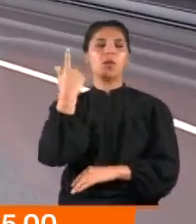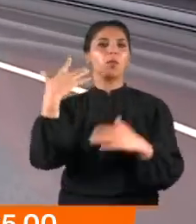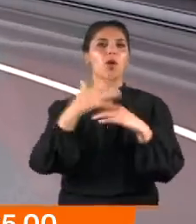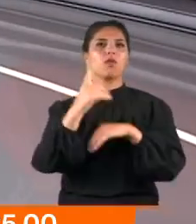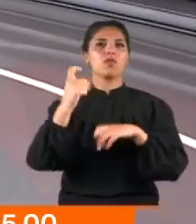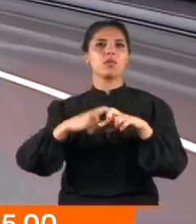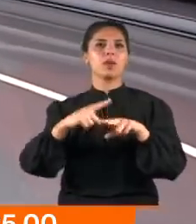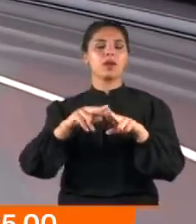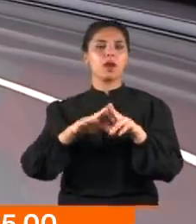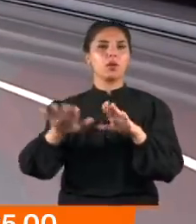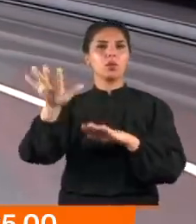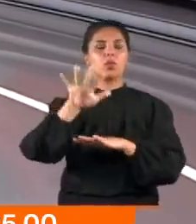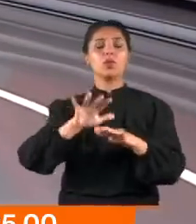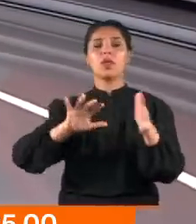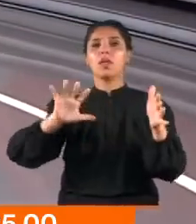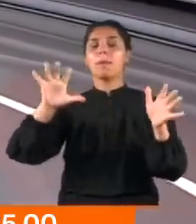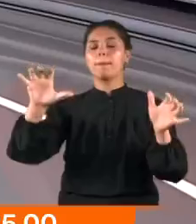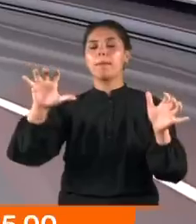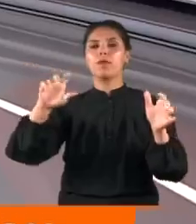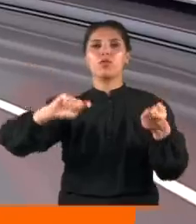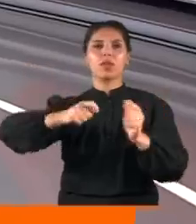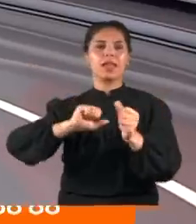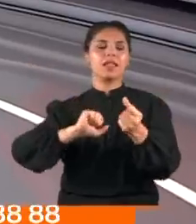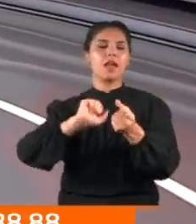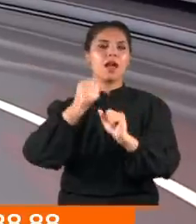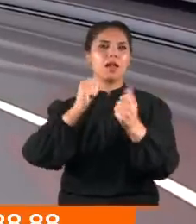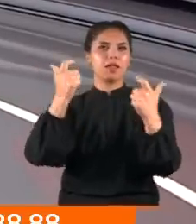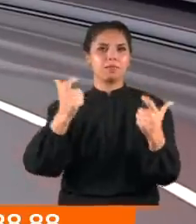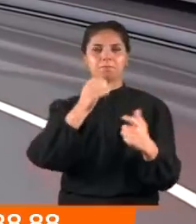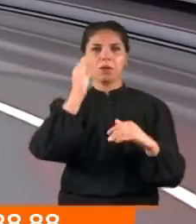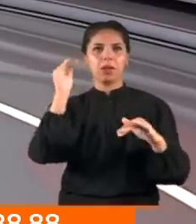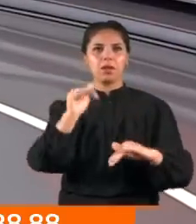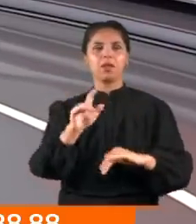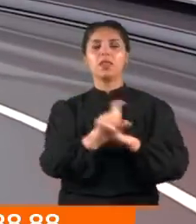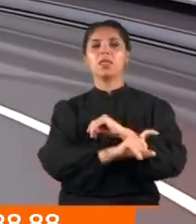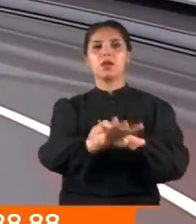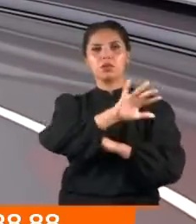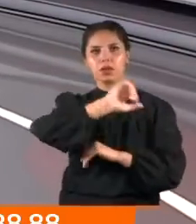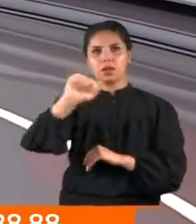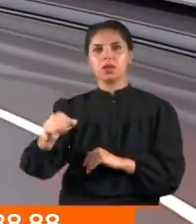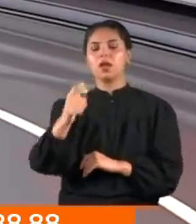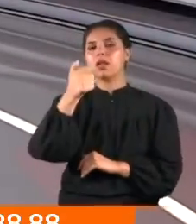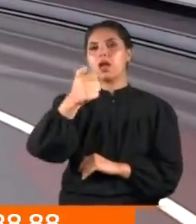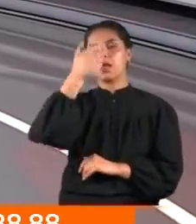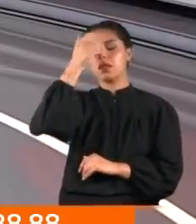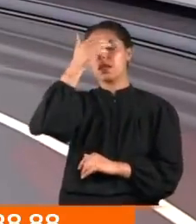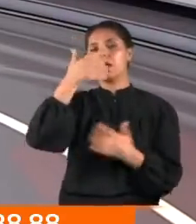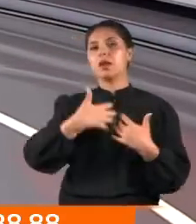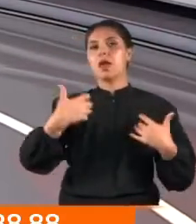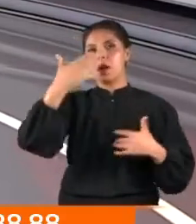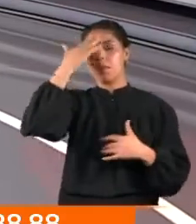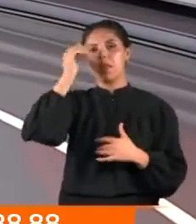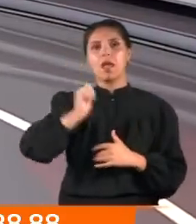Irak'ın kuzeyinde devam eden Pençe Kilit Harekat bölgesinden geldi. Teröristlerin kalleş saldırısında 6 kahraman askerimiz şehit